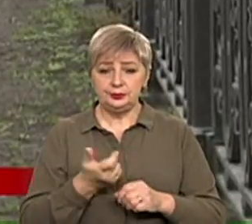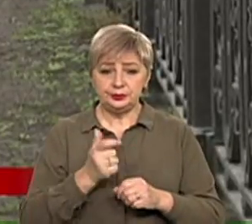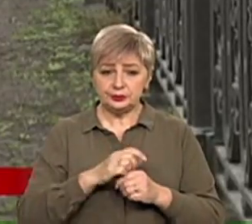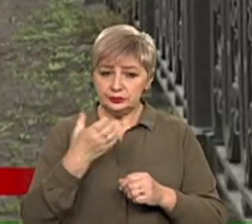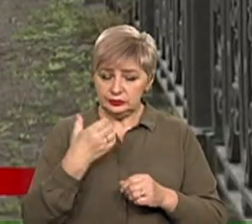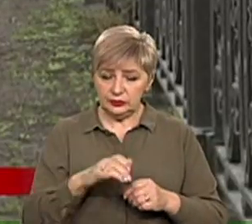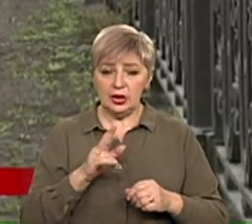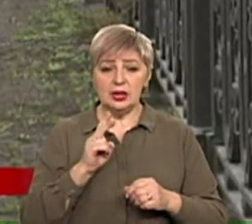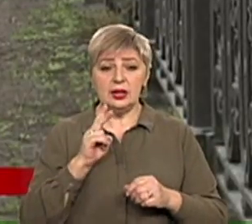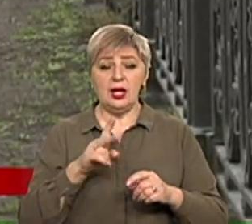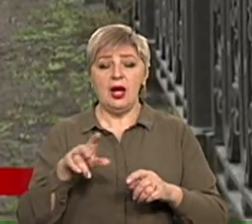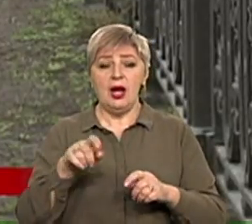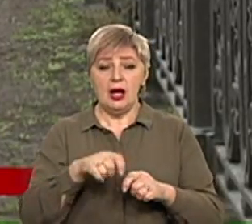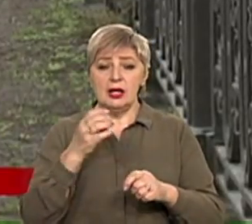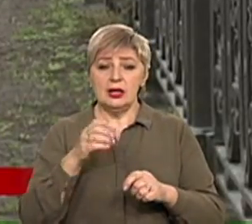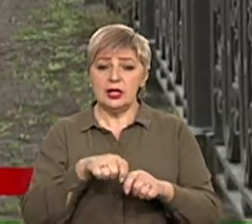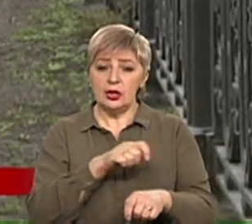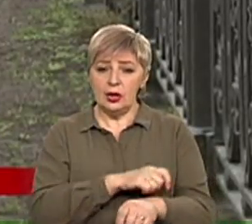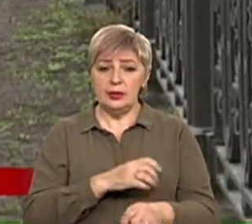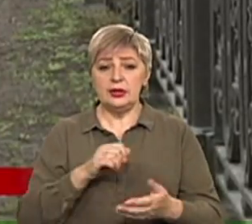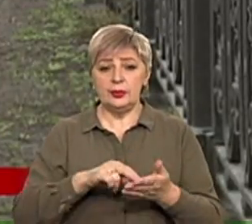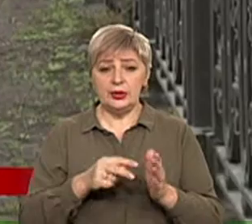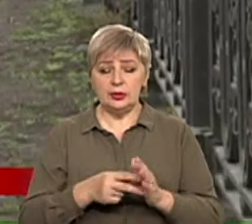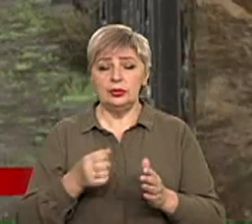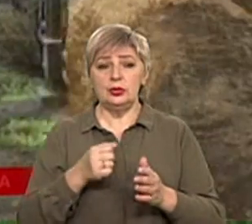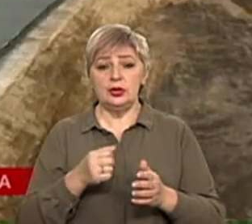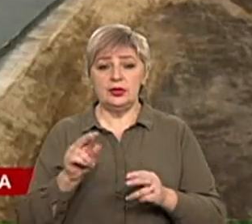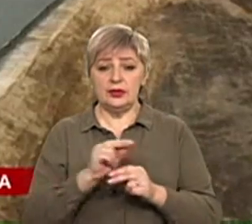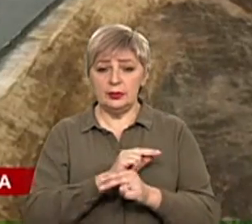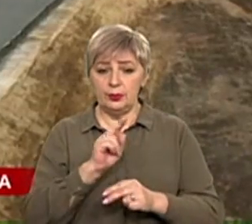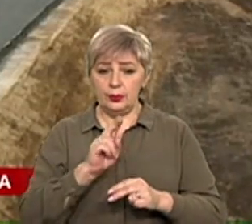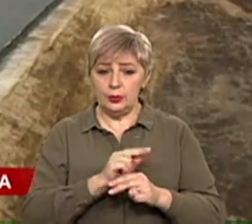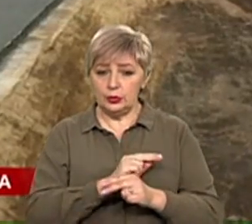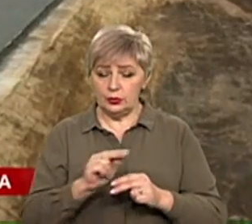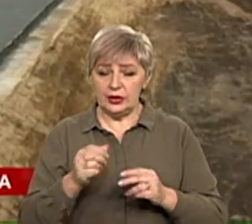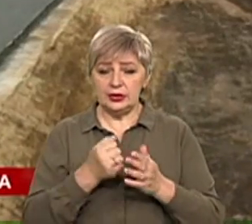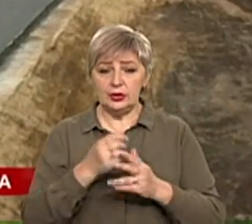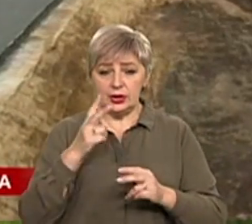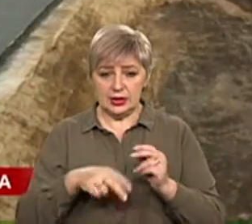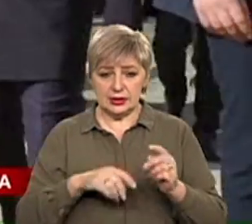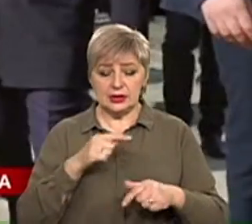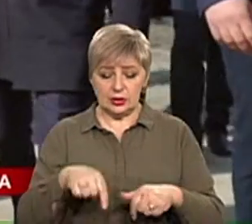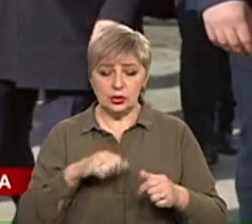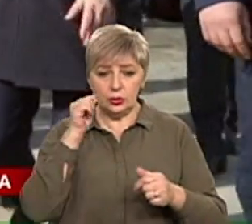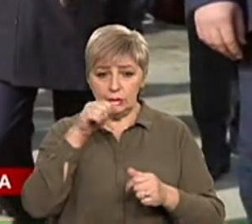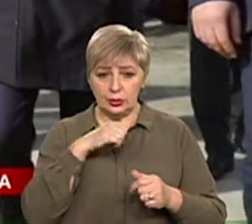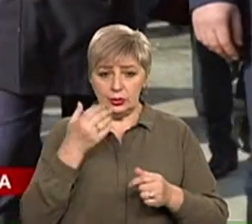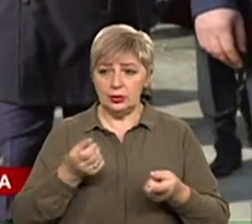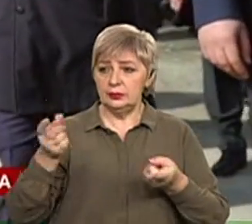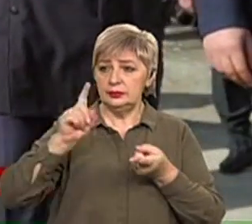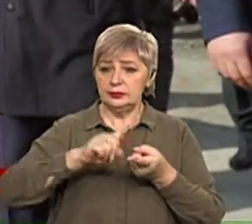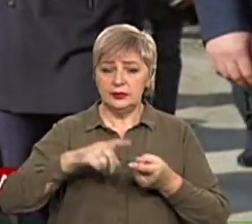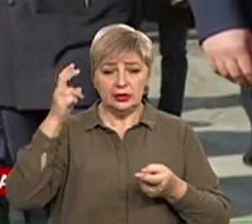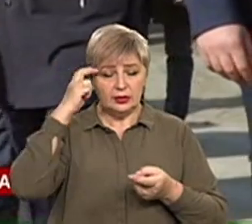доріг державного значення планують відремонтувати вже до кінця наступного року. Зокрема, довести до ладу хочуть сполучення з Києвом. Це